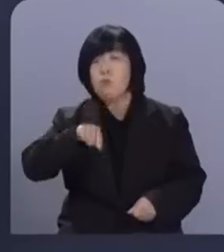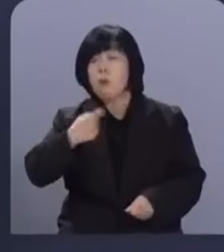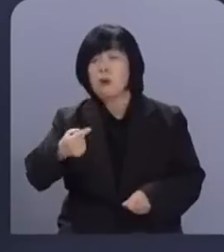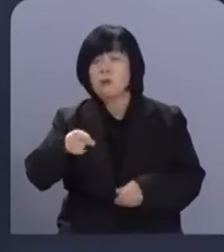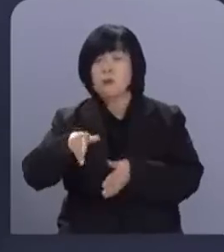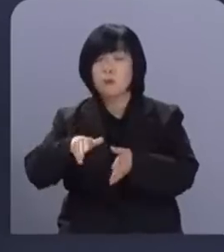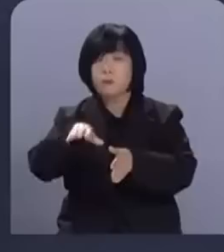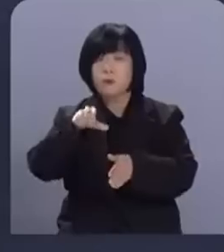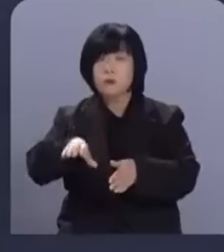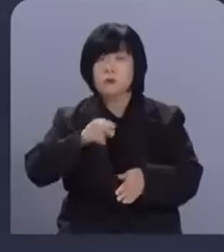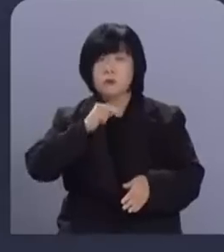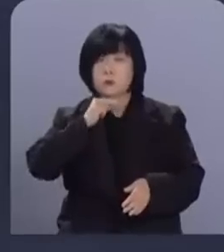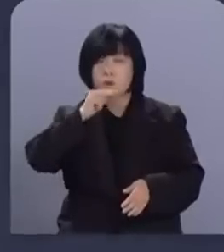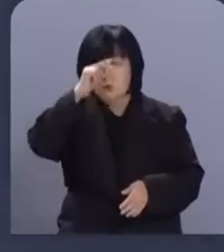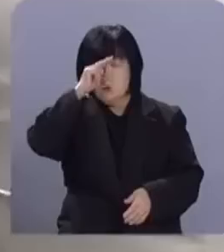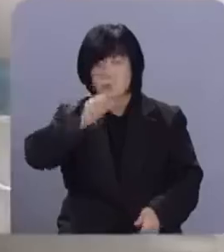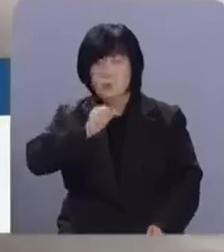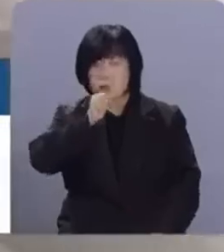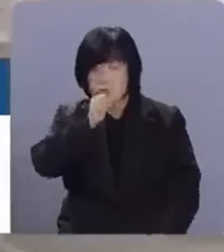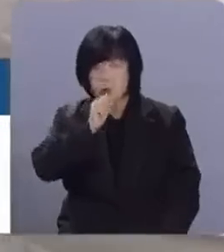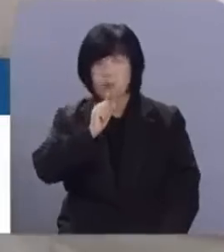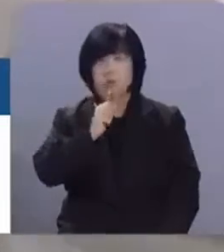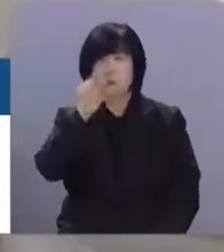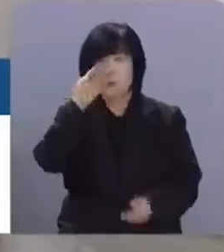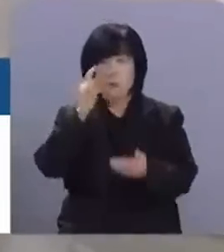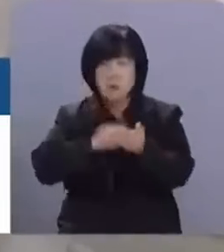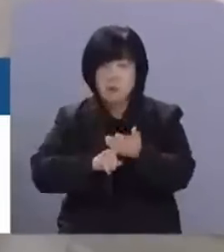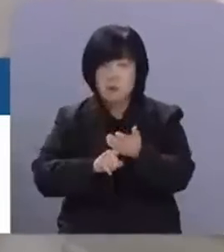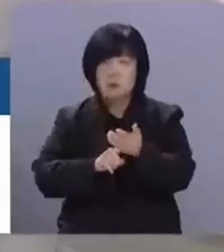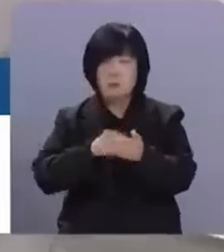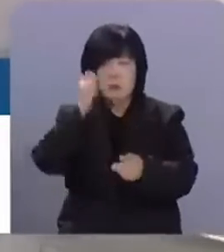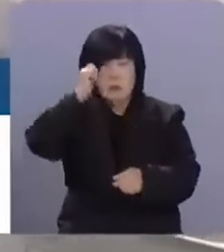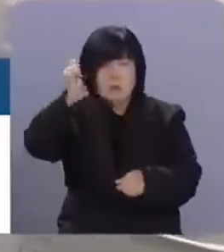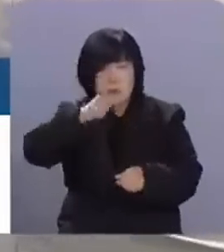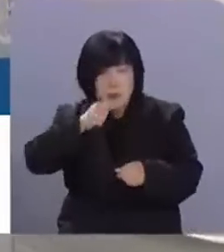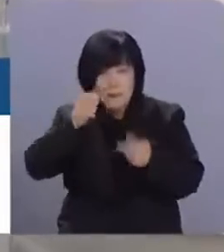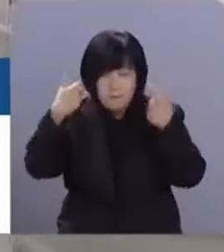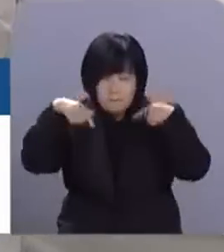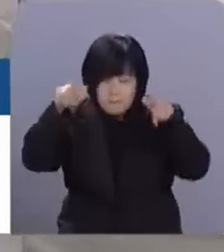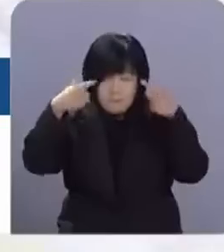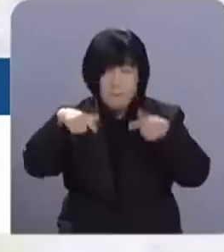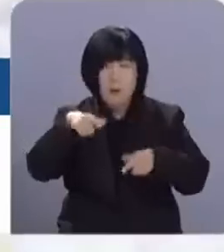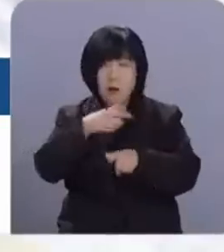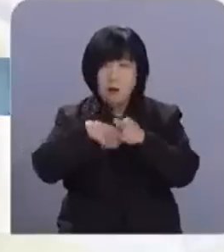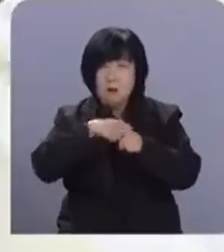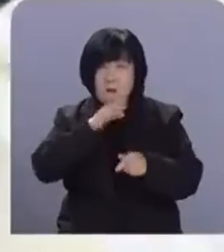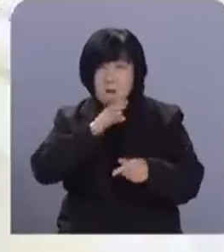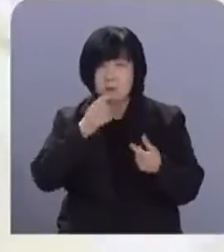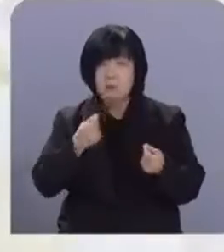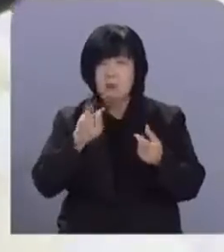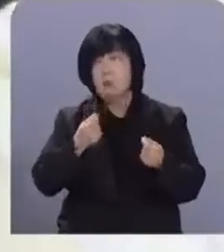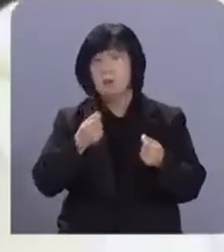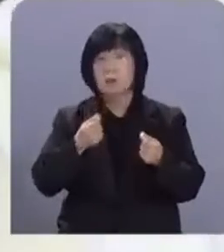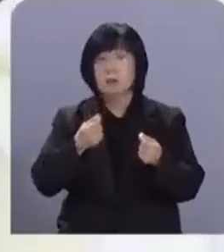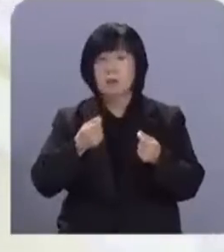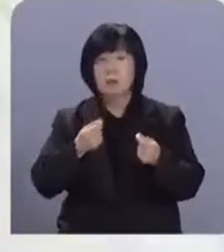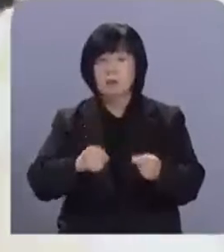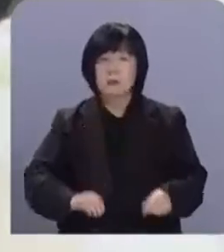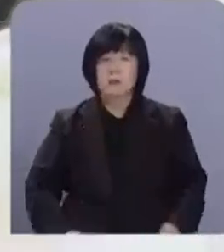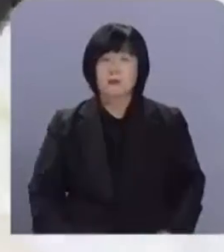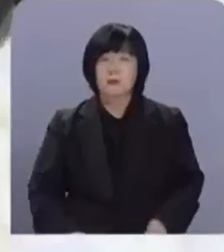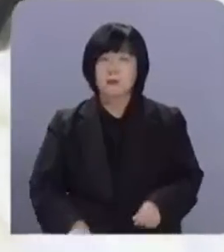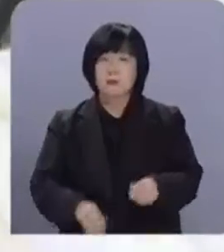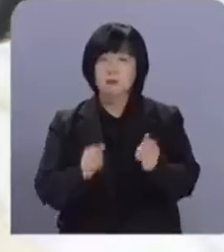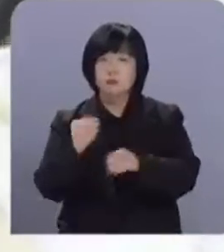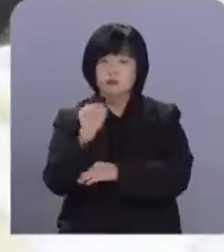차량이 적발됐습니다. 새벽 몇 시까지 드셨나요? 술 기운이 남은 상태로